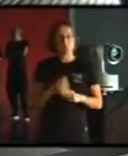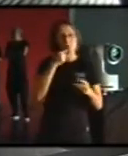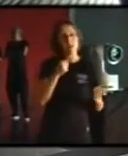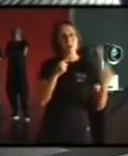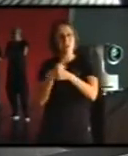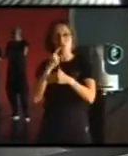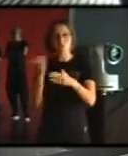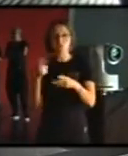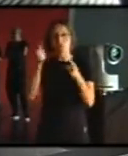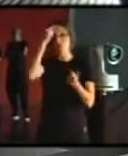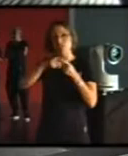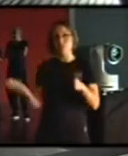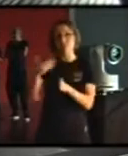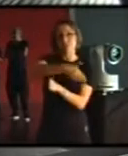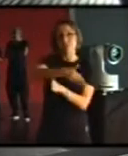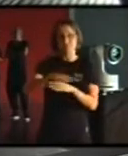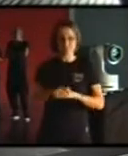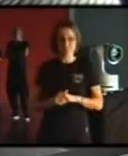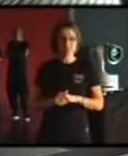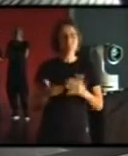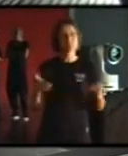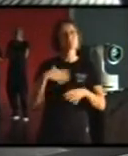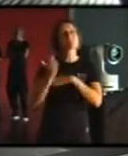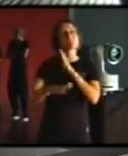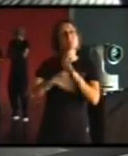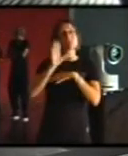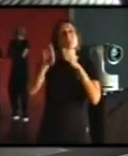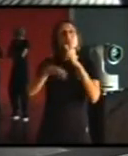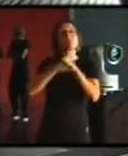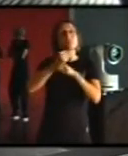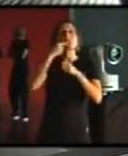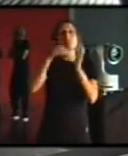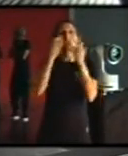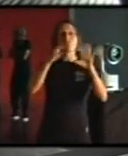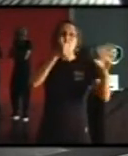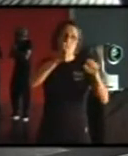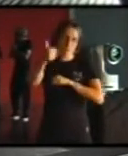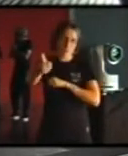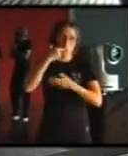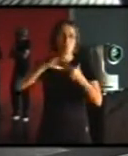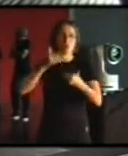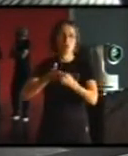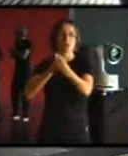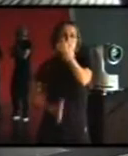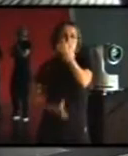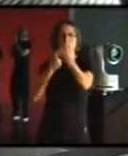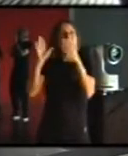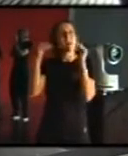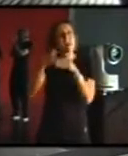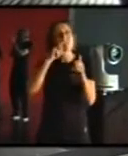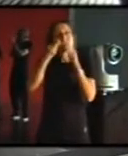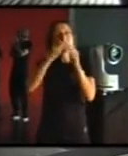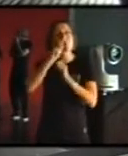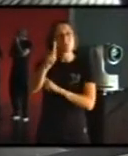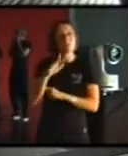l'histoire. En 1961, on construit le mur, je vous le rappelle. Moi, je parlerai pas du mur, mais c'est à la